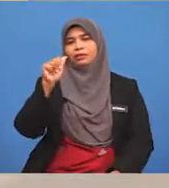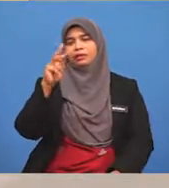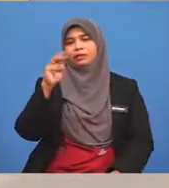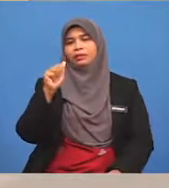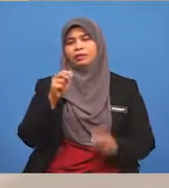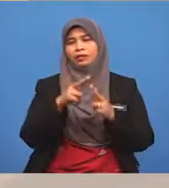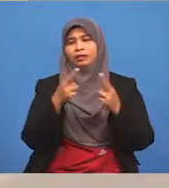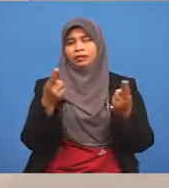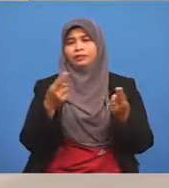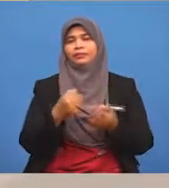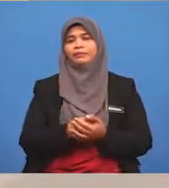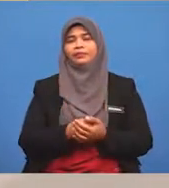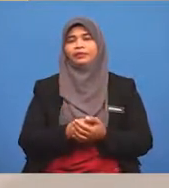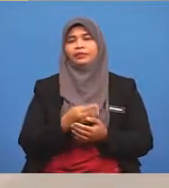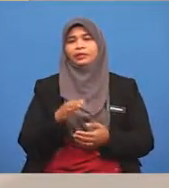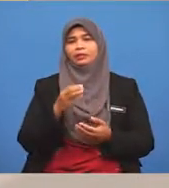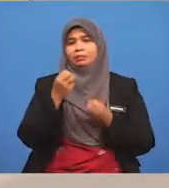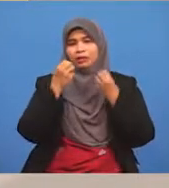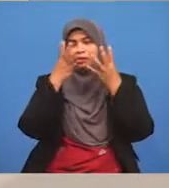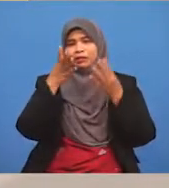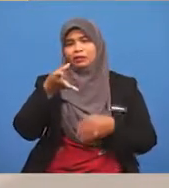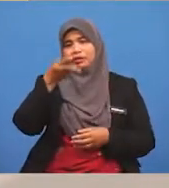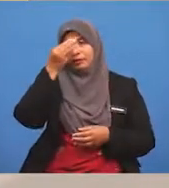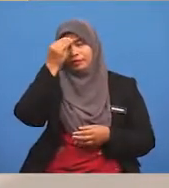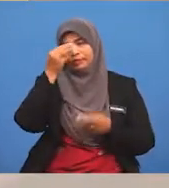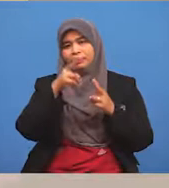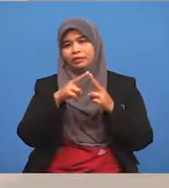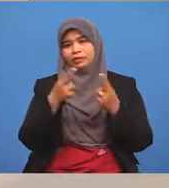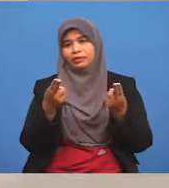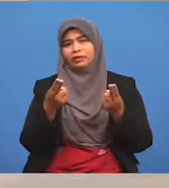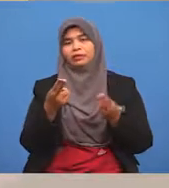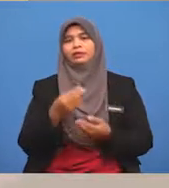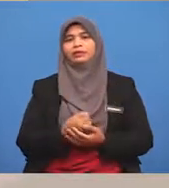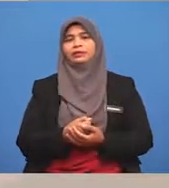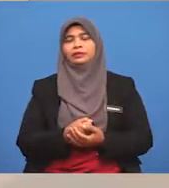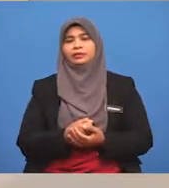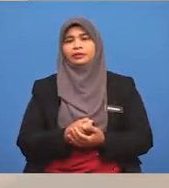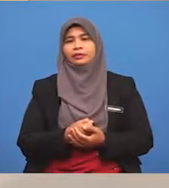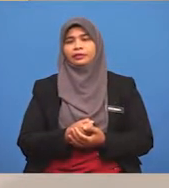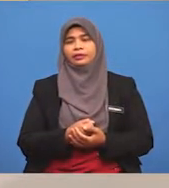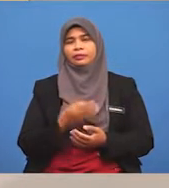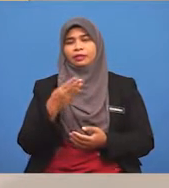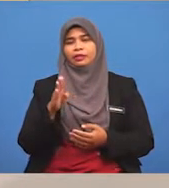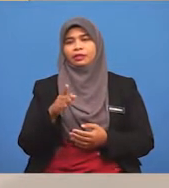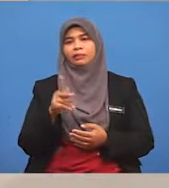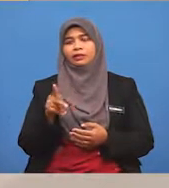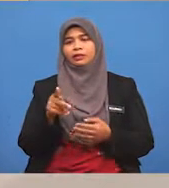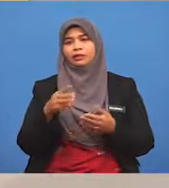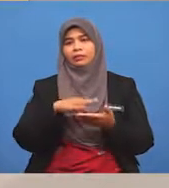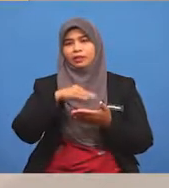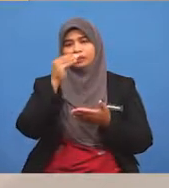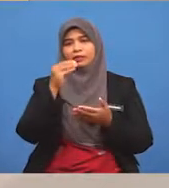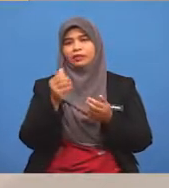banyak menghafaz hadis dan berjaya menguasai hadis riwayah dan dirayah. Beliau pernah berguru